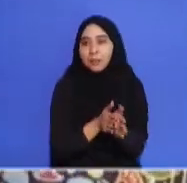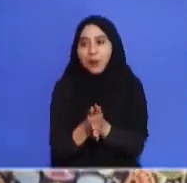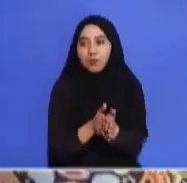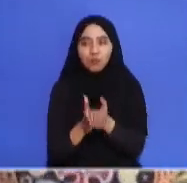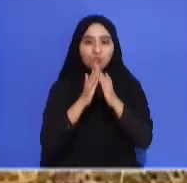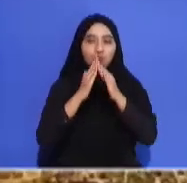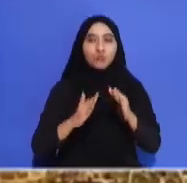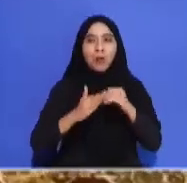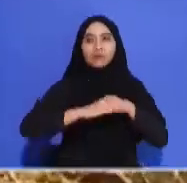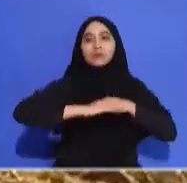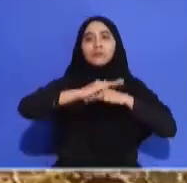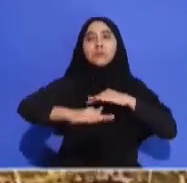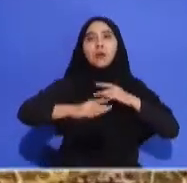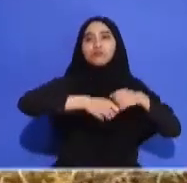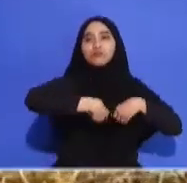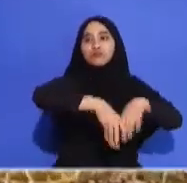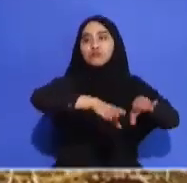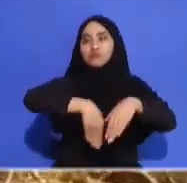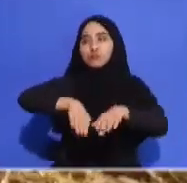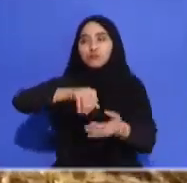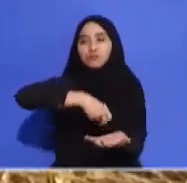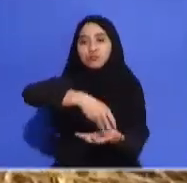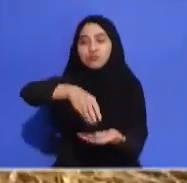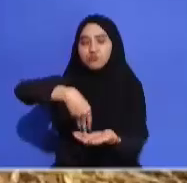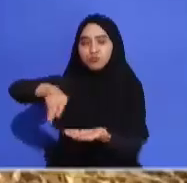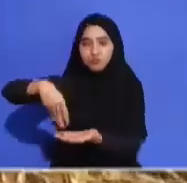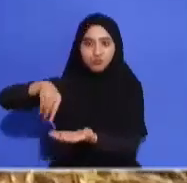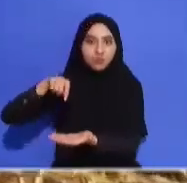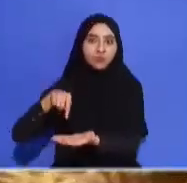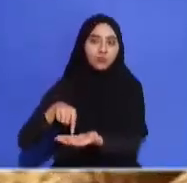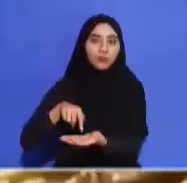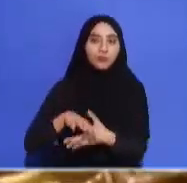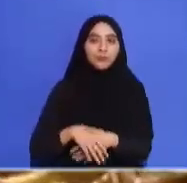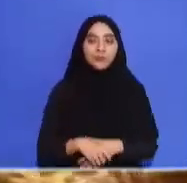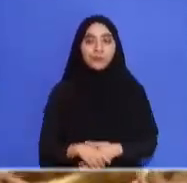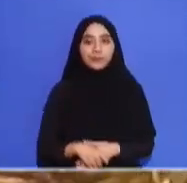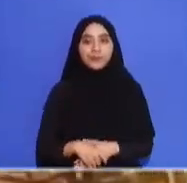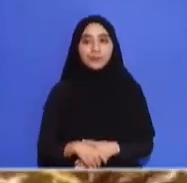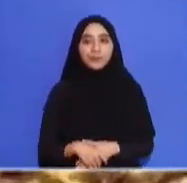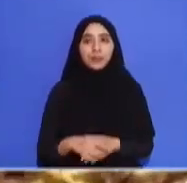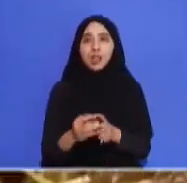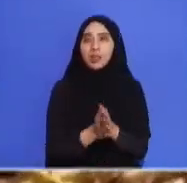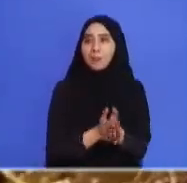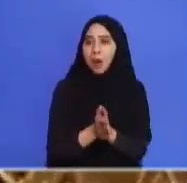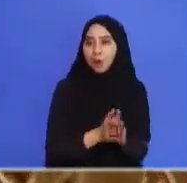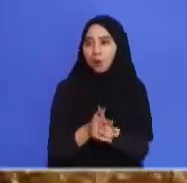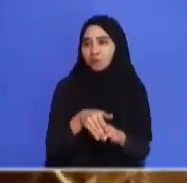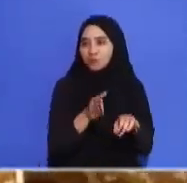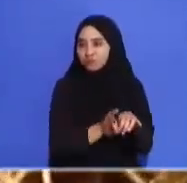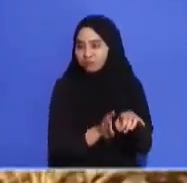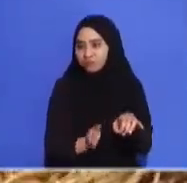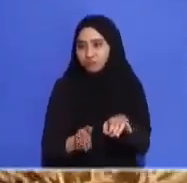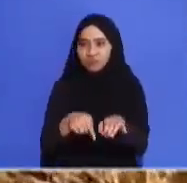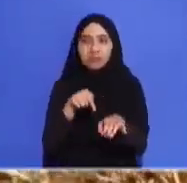griya kemawon. Susilo sawene kadang tani mratelakaken bilih jejiban mepe sotonipun menika langkung enteng